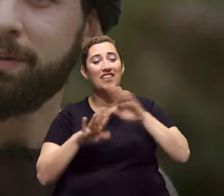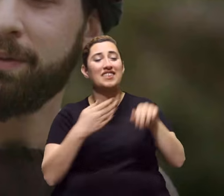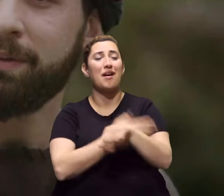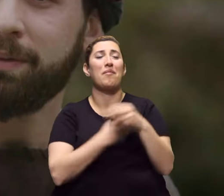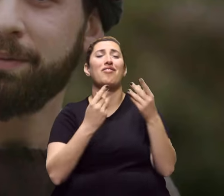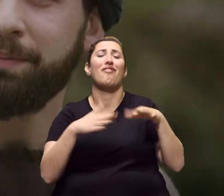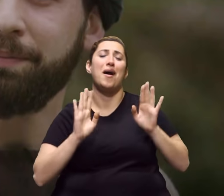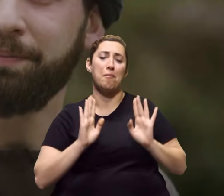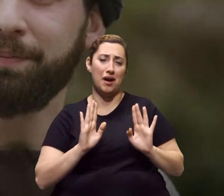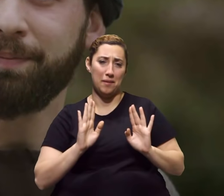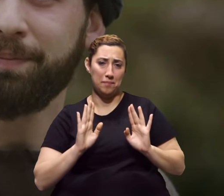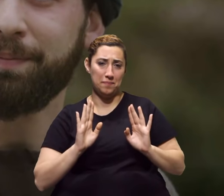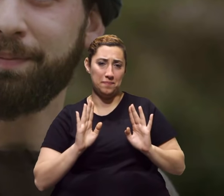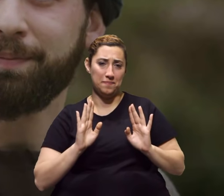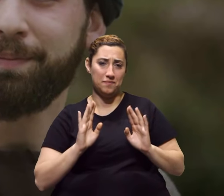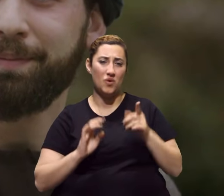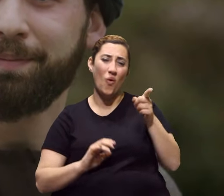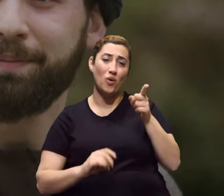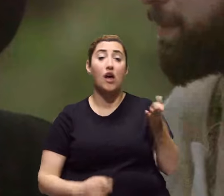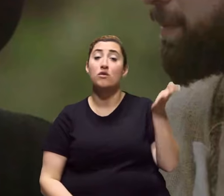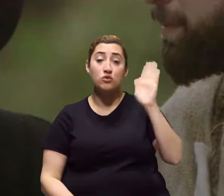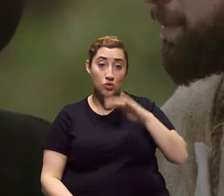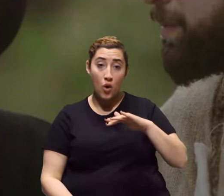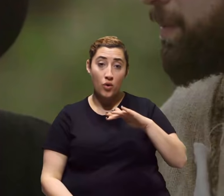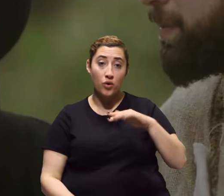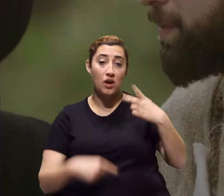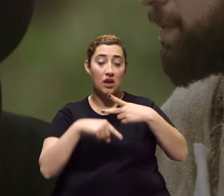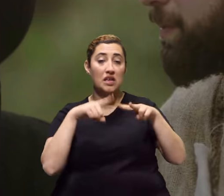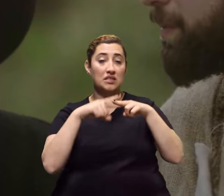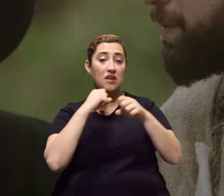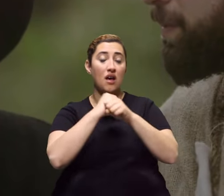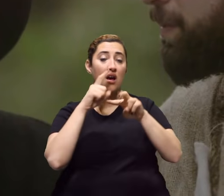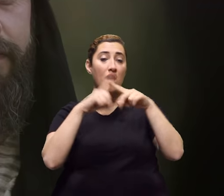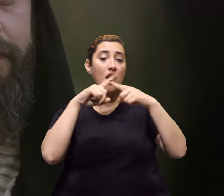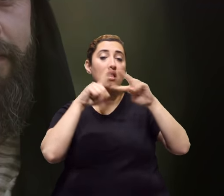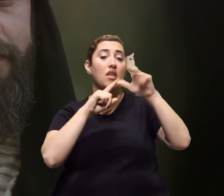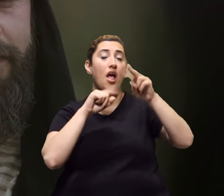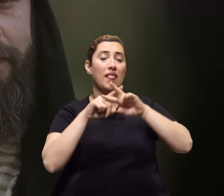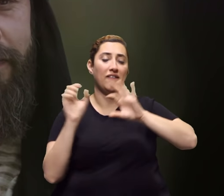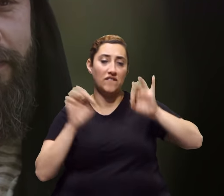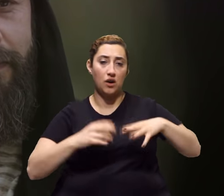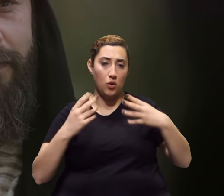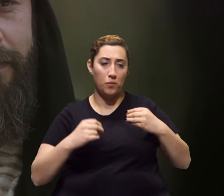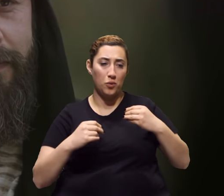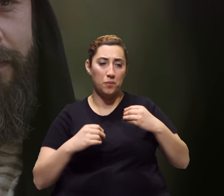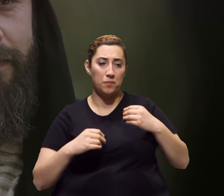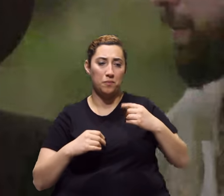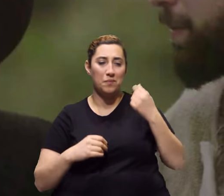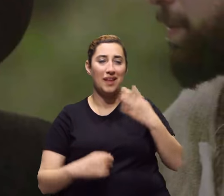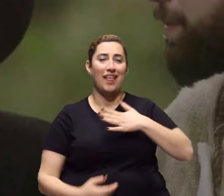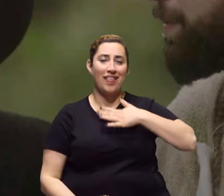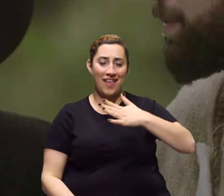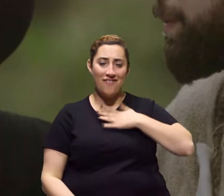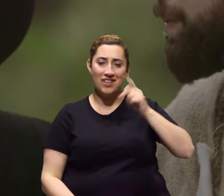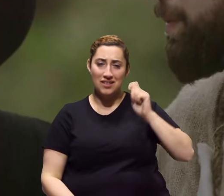zahmet vermeyelim. Oradan da Zagatala'ya varırız. Bir nefes daha